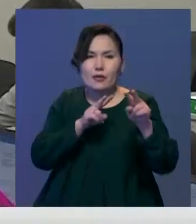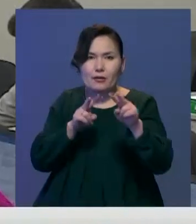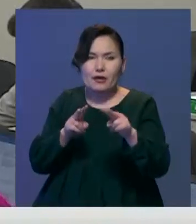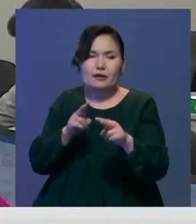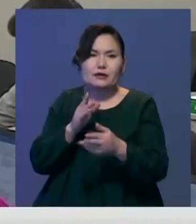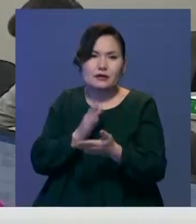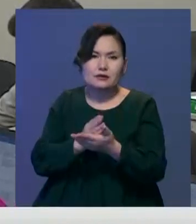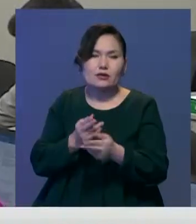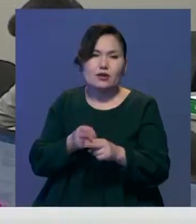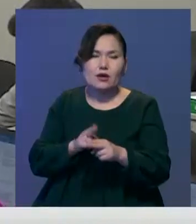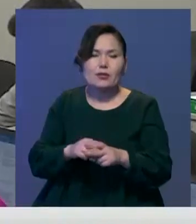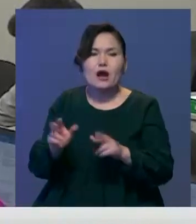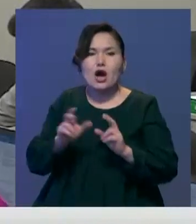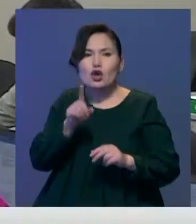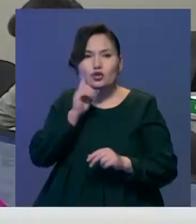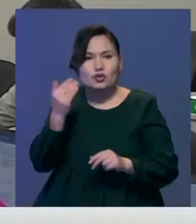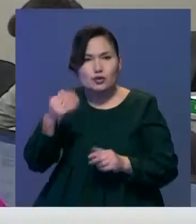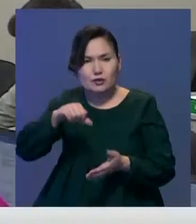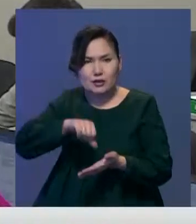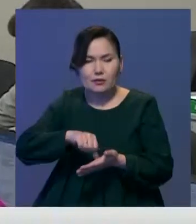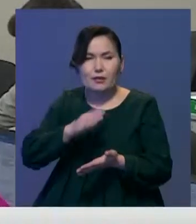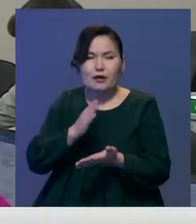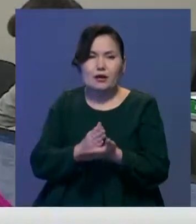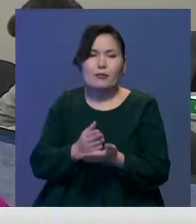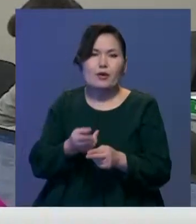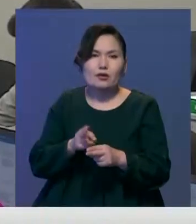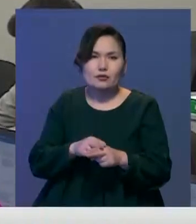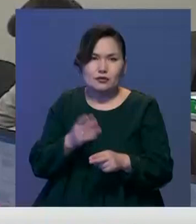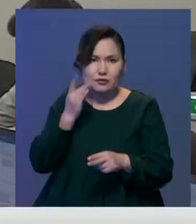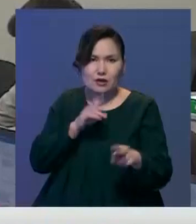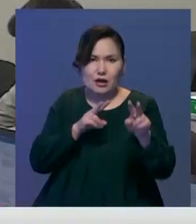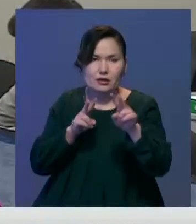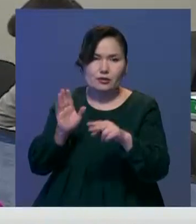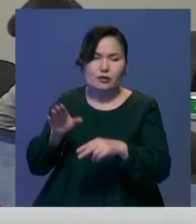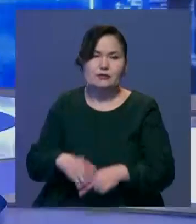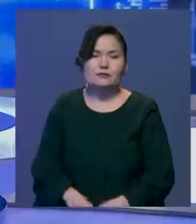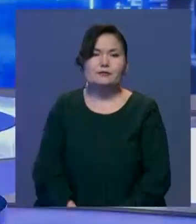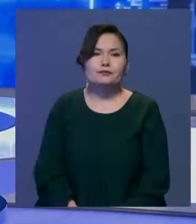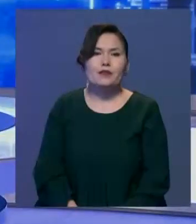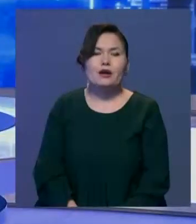бір жаңағы студент, 2-3 өңірге жауапты.